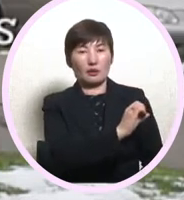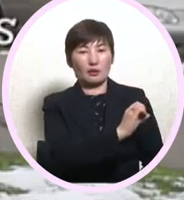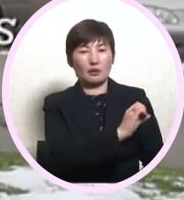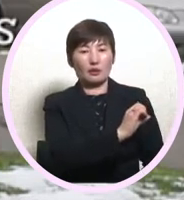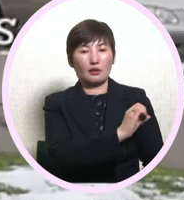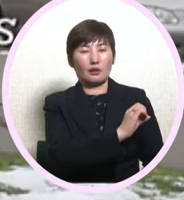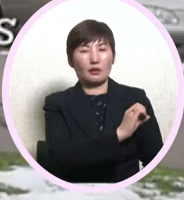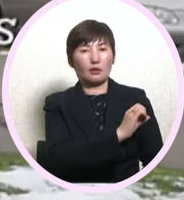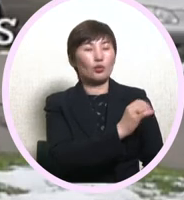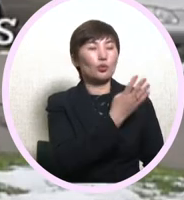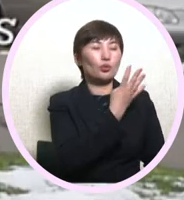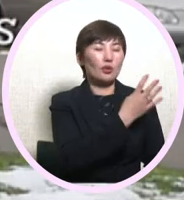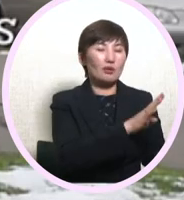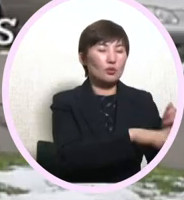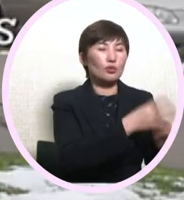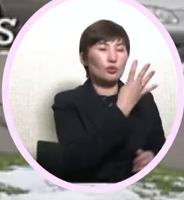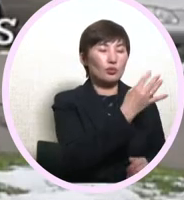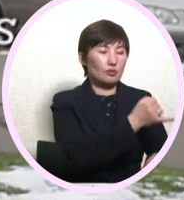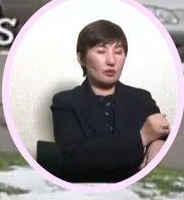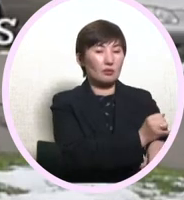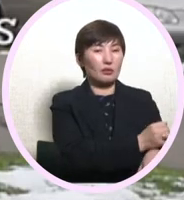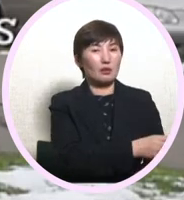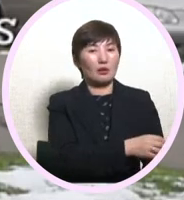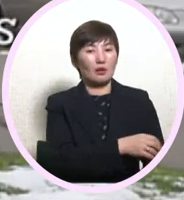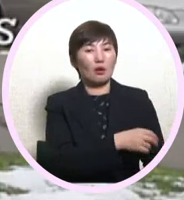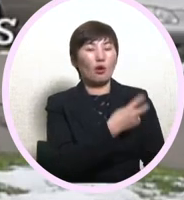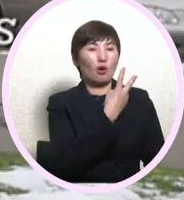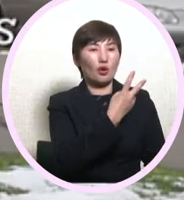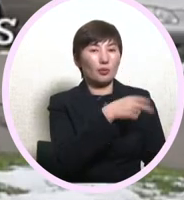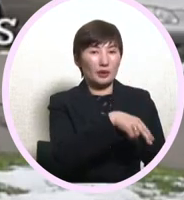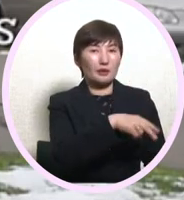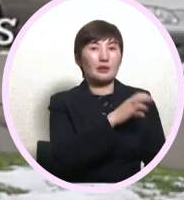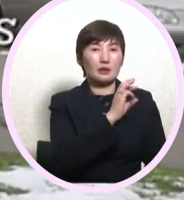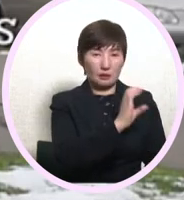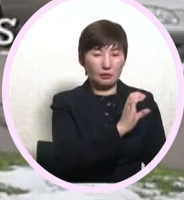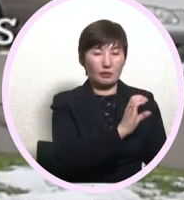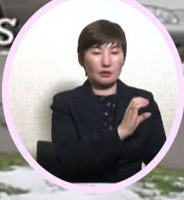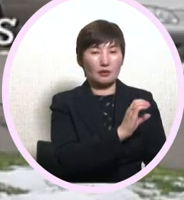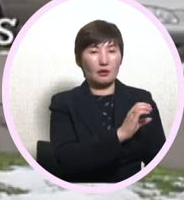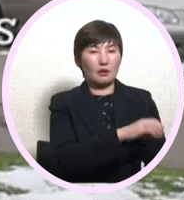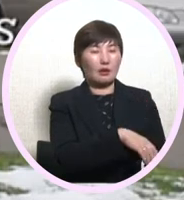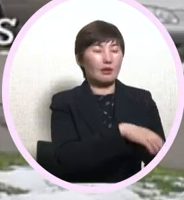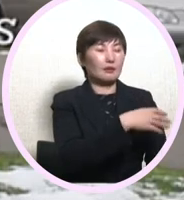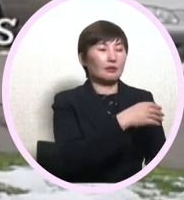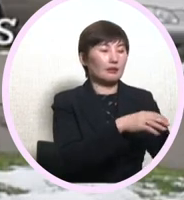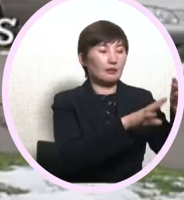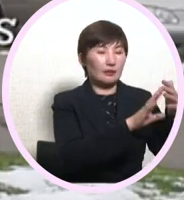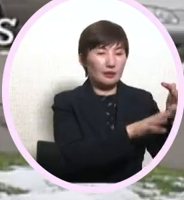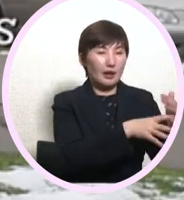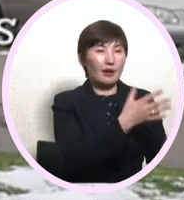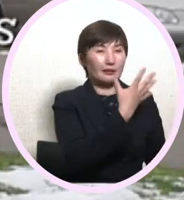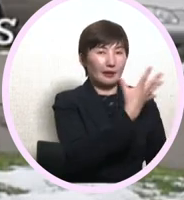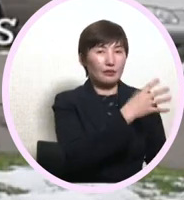За 4 дахь секундэд бөмбөг маань 2 метр секунд хурдтай. За эцсийн юм 5 дахь секундэд